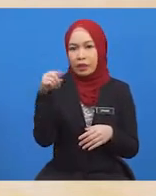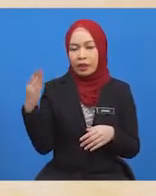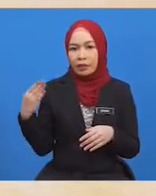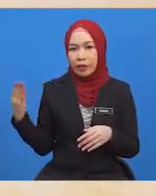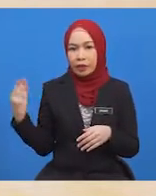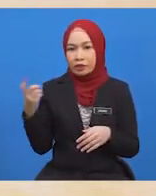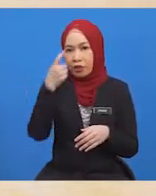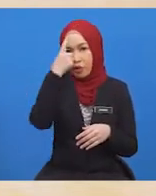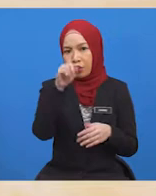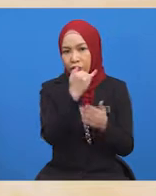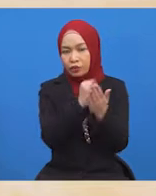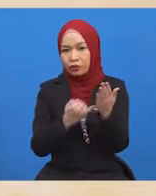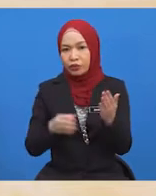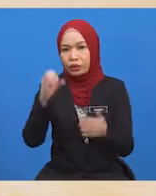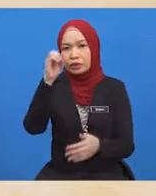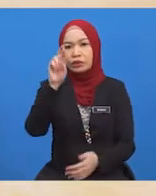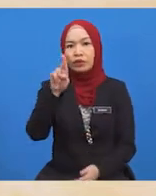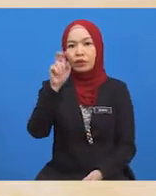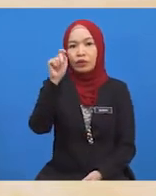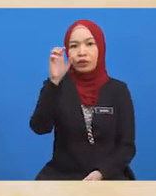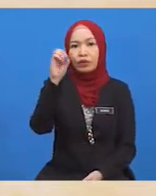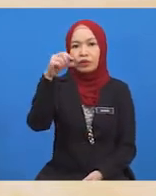melukis uncuran ortogon.